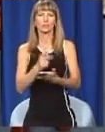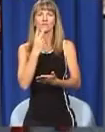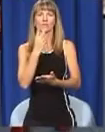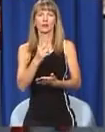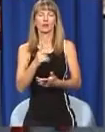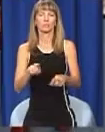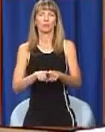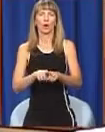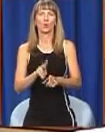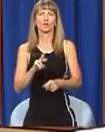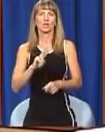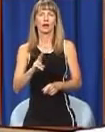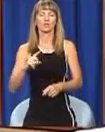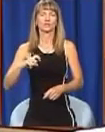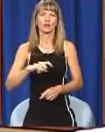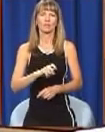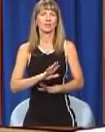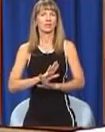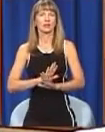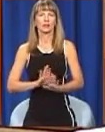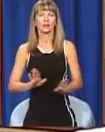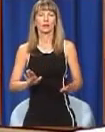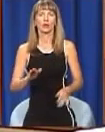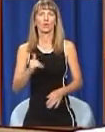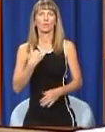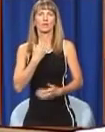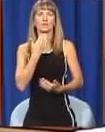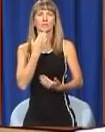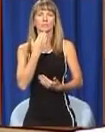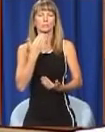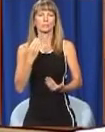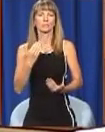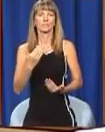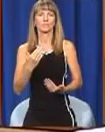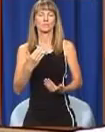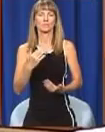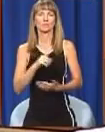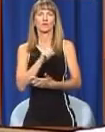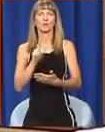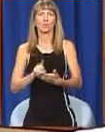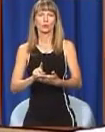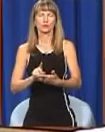вигляд черв'яків? Ні, а от у мене запитання. Так. Чому